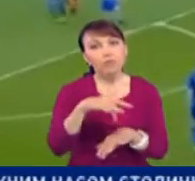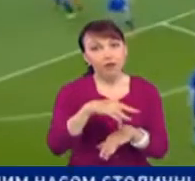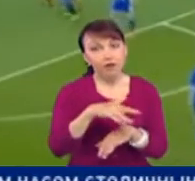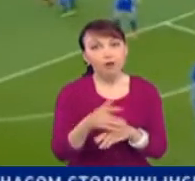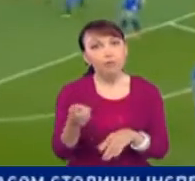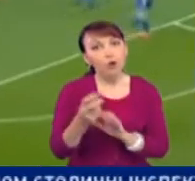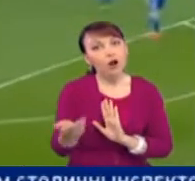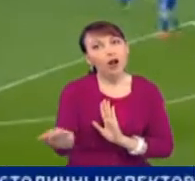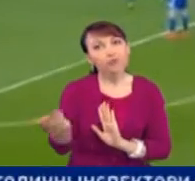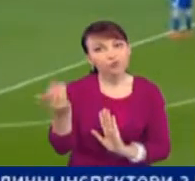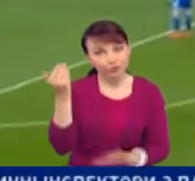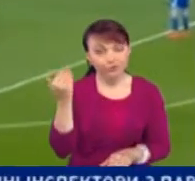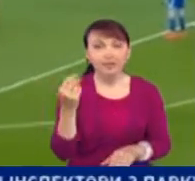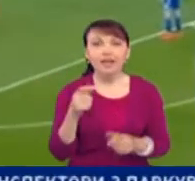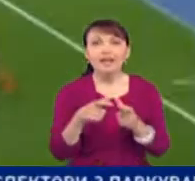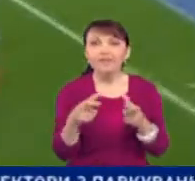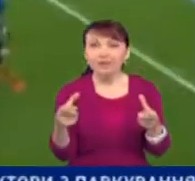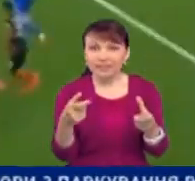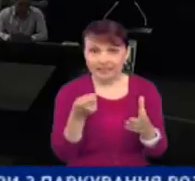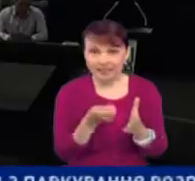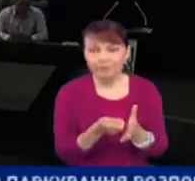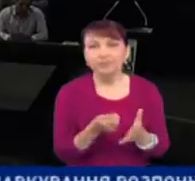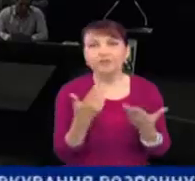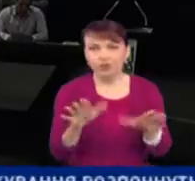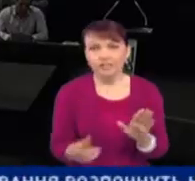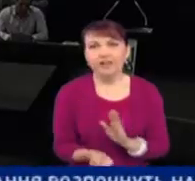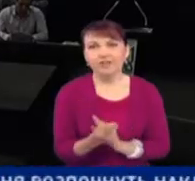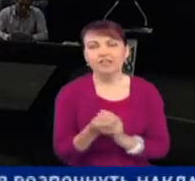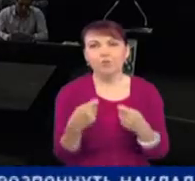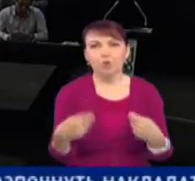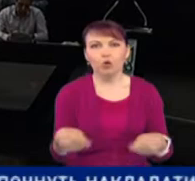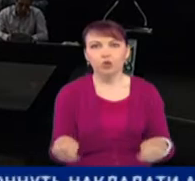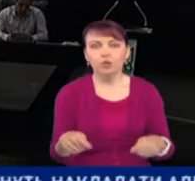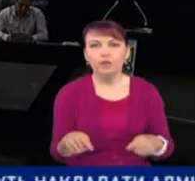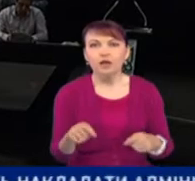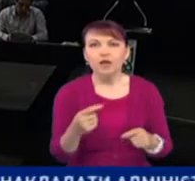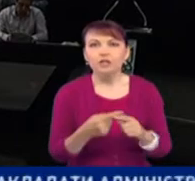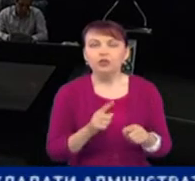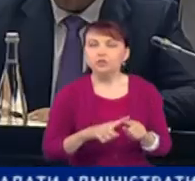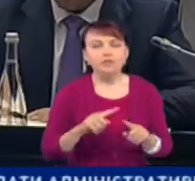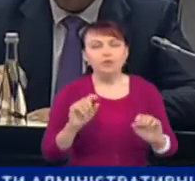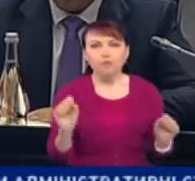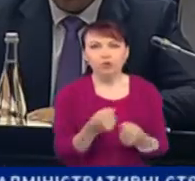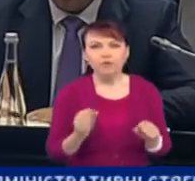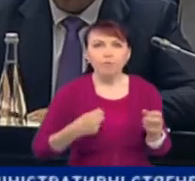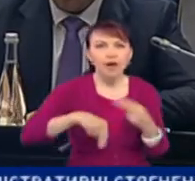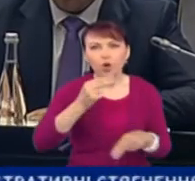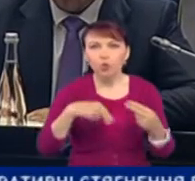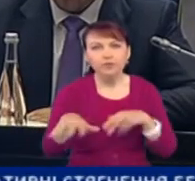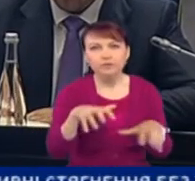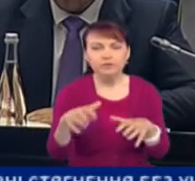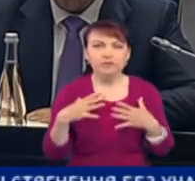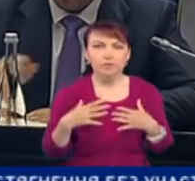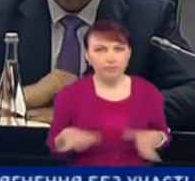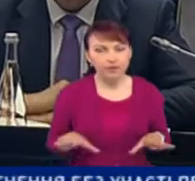матч раніше. Квитки на Суперкубок України вже з'явилися у продажу. Аби унеможливити спекуляції перекупників, вони іменні,